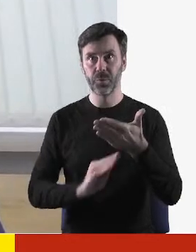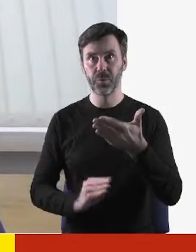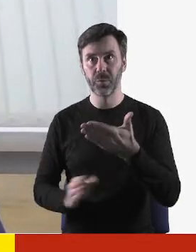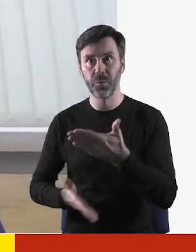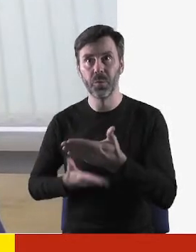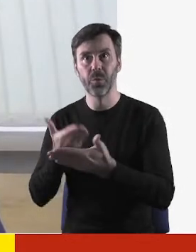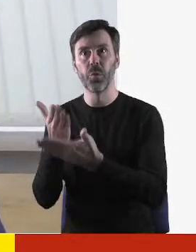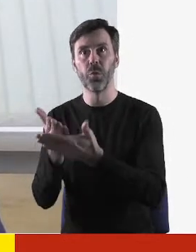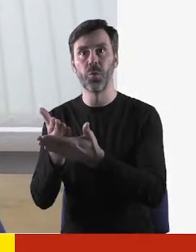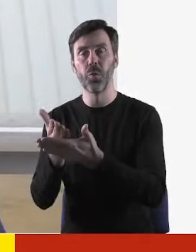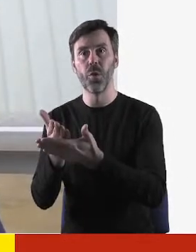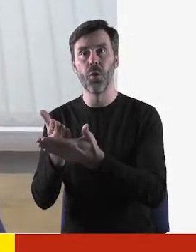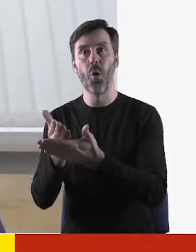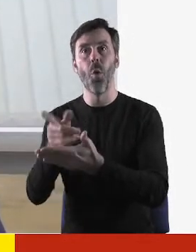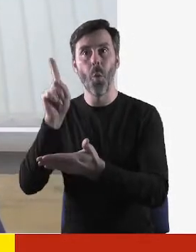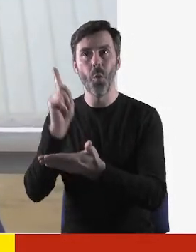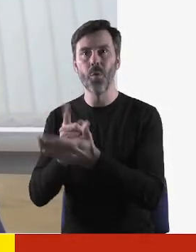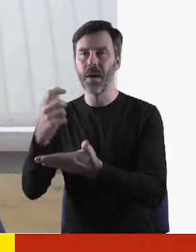niebagatelną kwotę